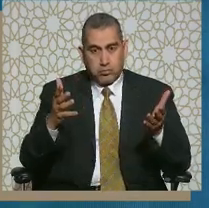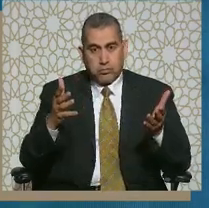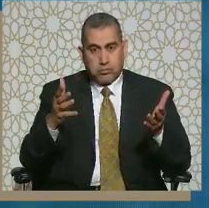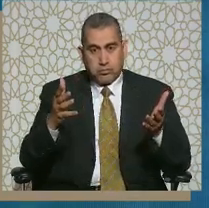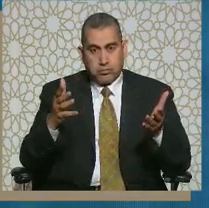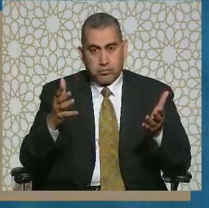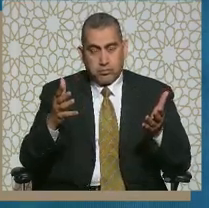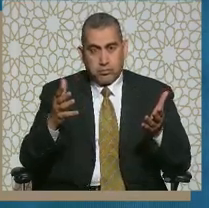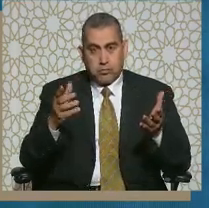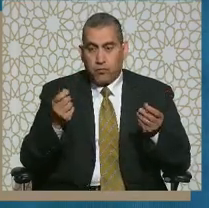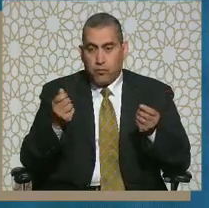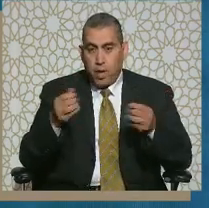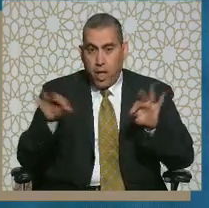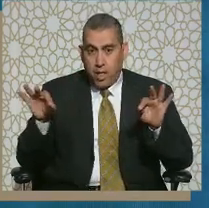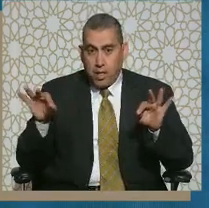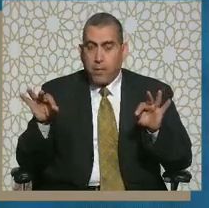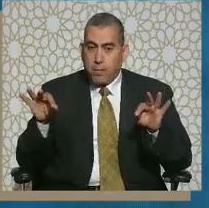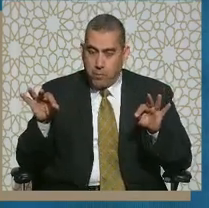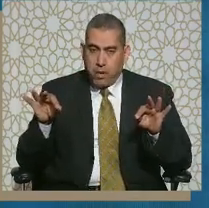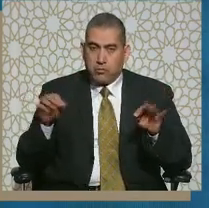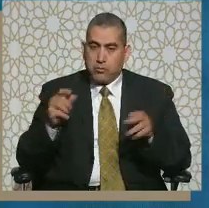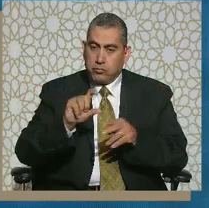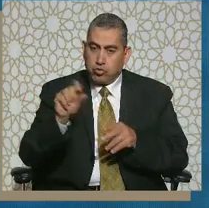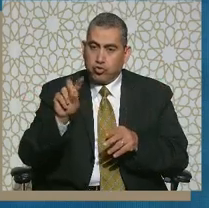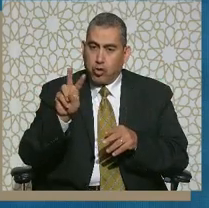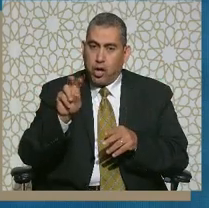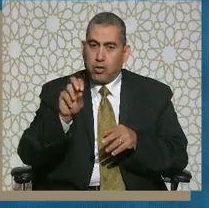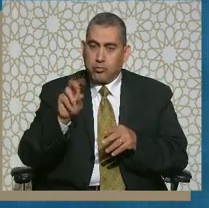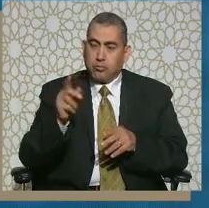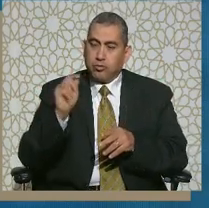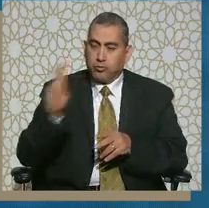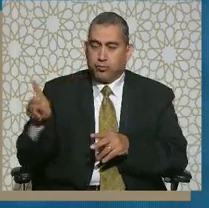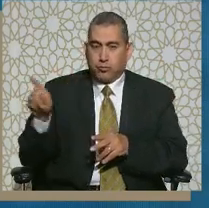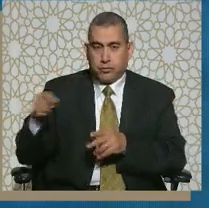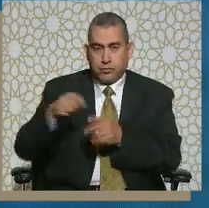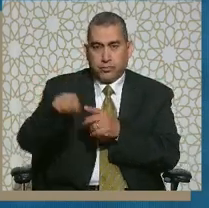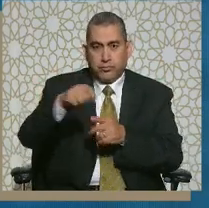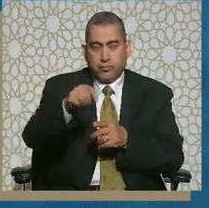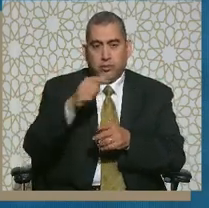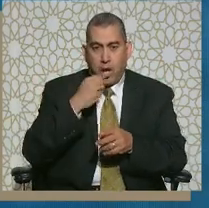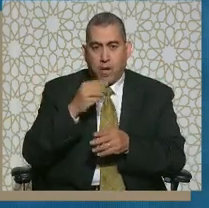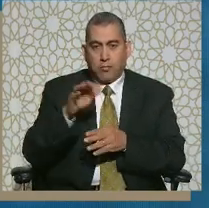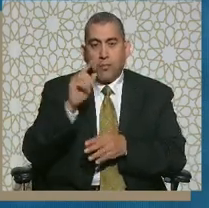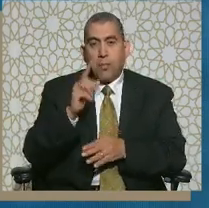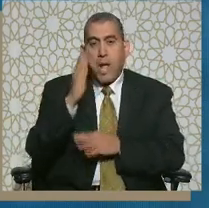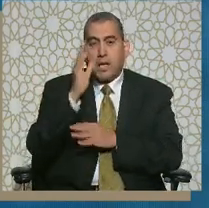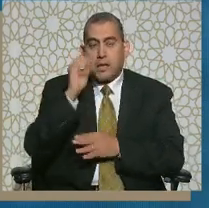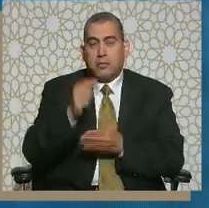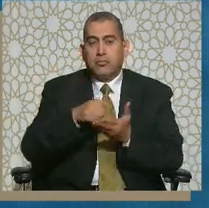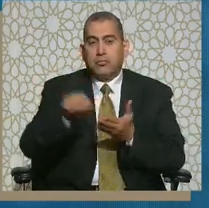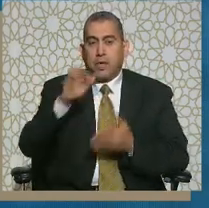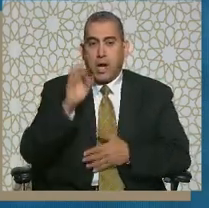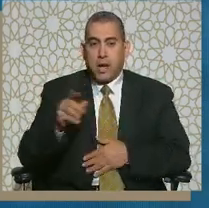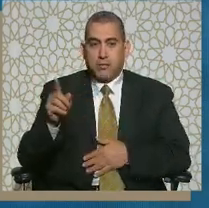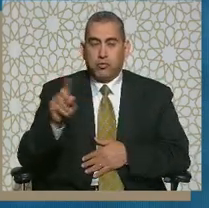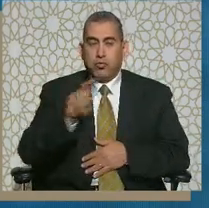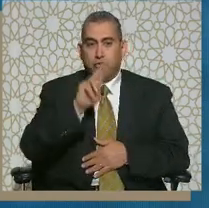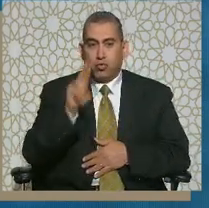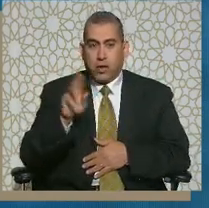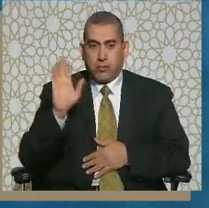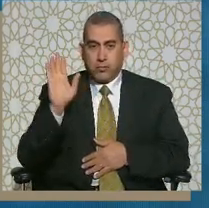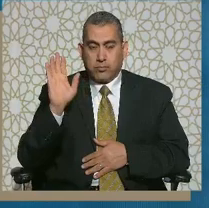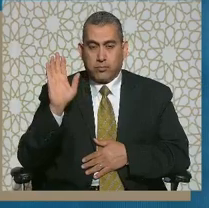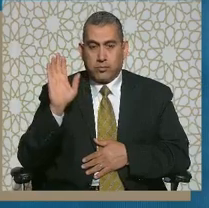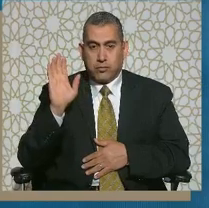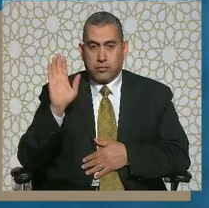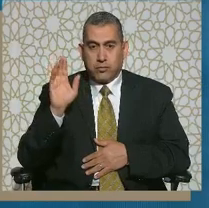يجد مال فيمكن ان ادفعهم على شهرين لانه دين عليه لكن الاساس ان هو يدفع يدف ده سؤال خلاص اذا ما كنتش